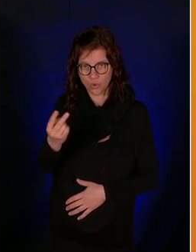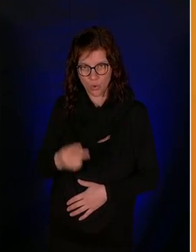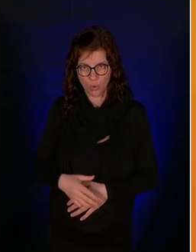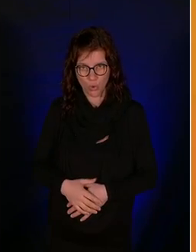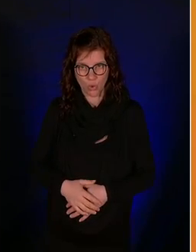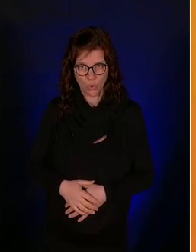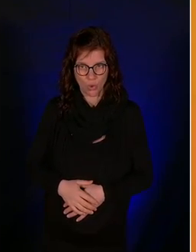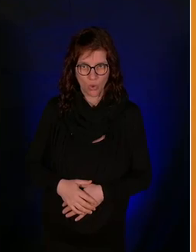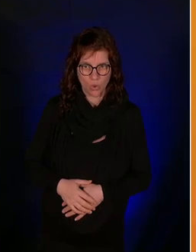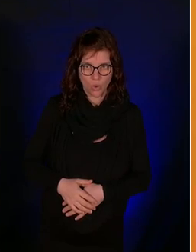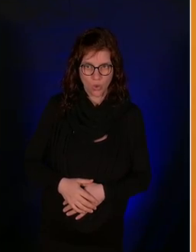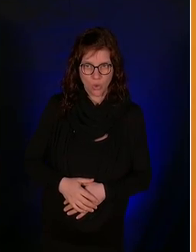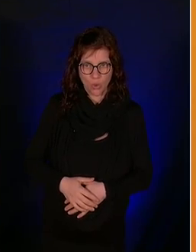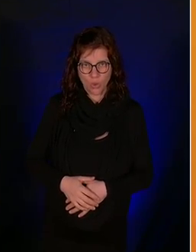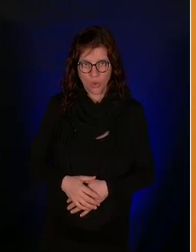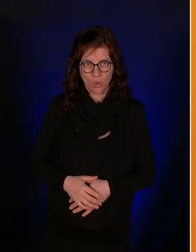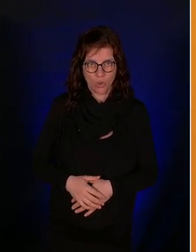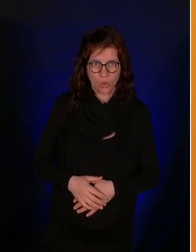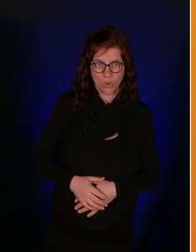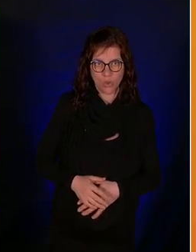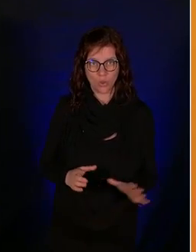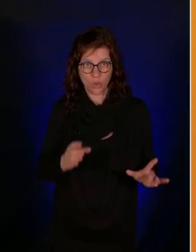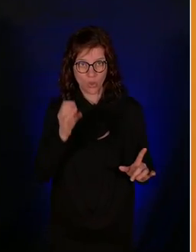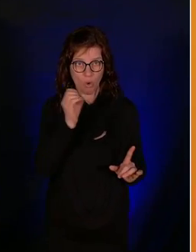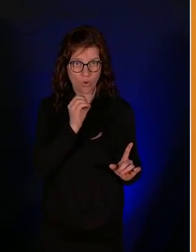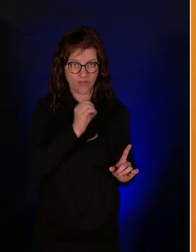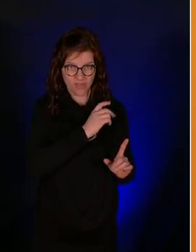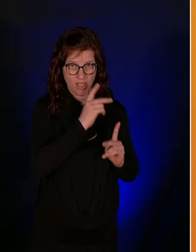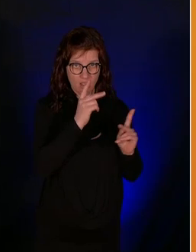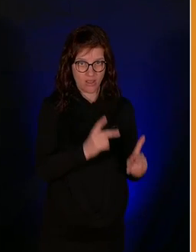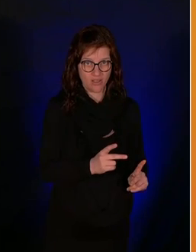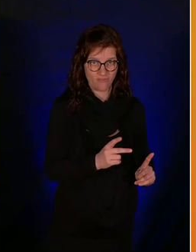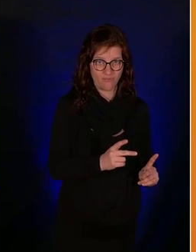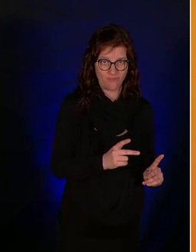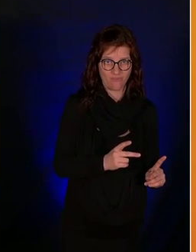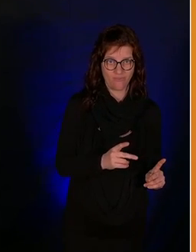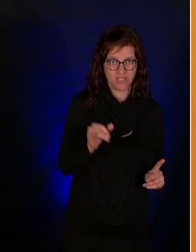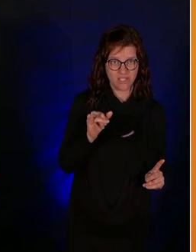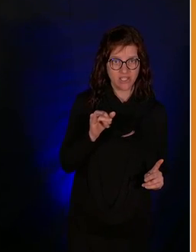Alexandra Pourroy. Alors, c'est Olivier qui est arrivé au micro 3 ?